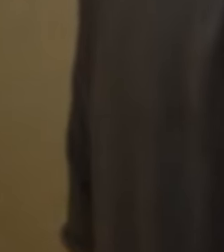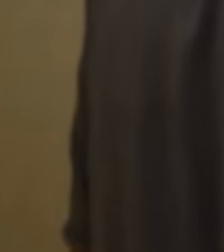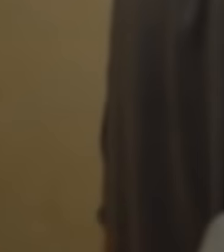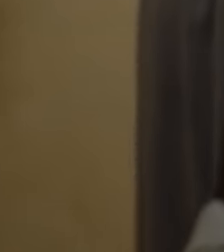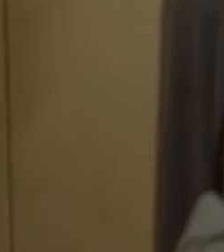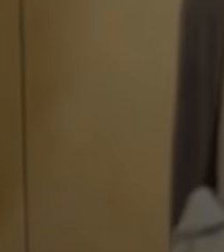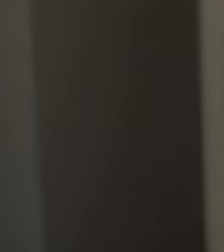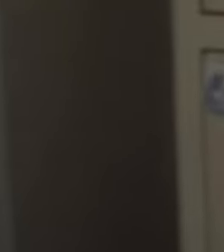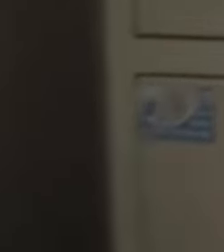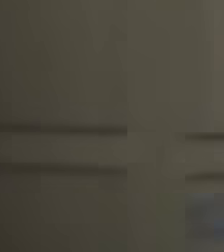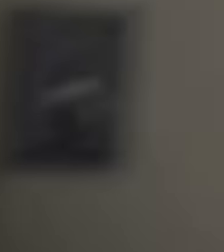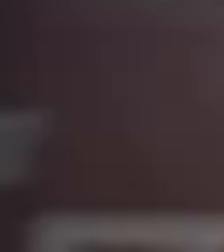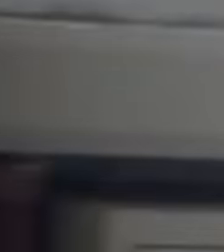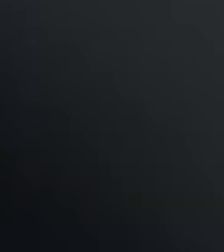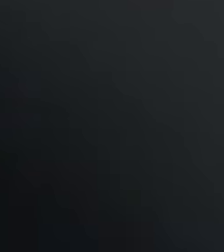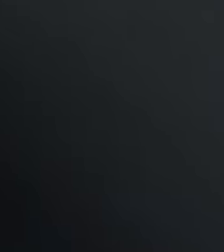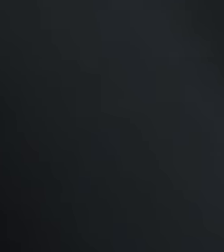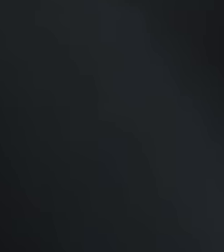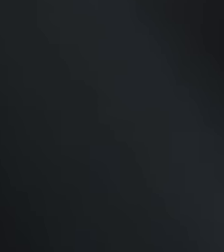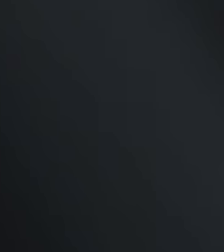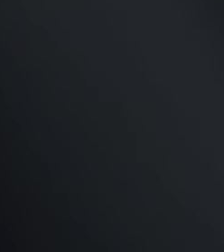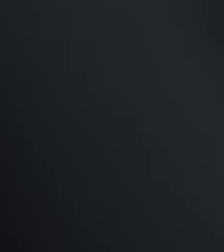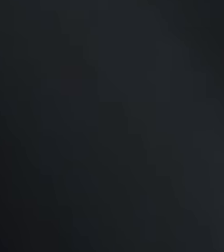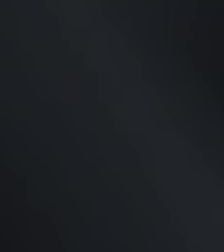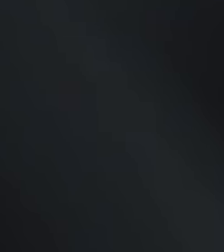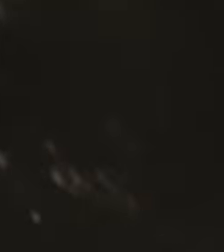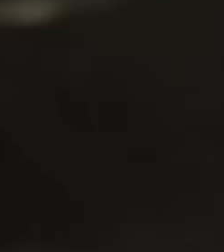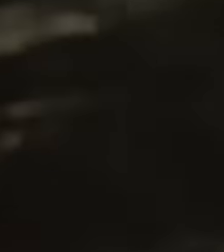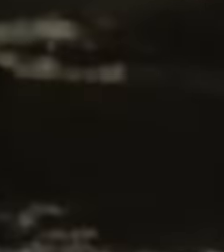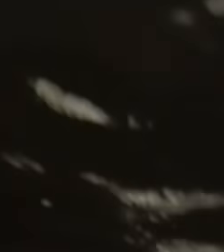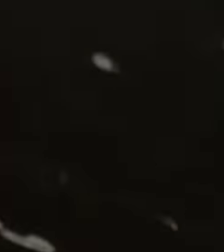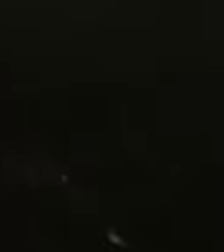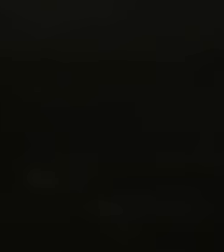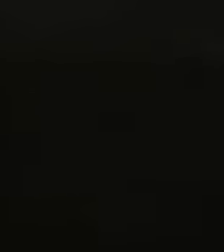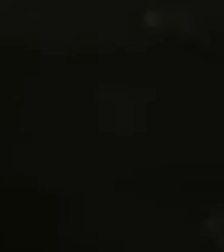התפוצות. זה יכול לשרוף את כולנו. זה מלחמת קודש ואתה לוחם צדק, סבבה?